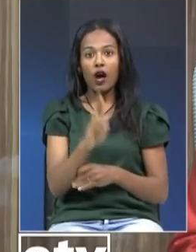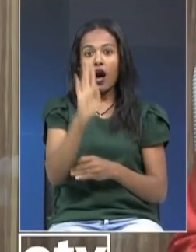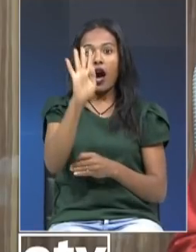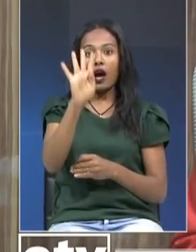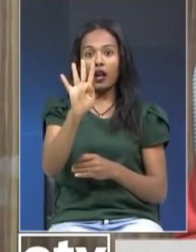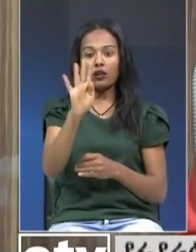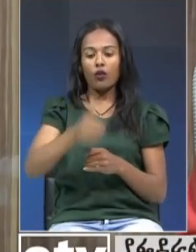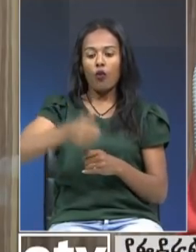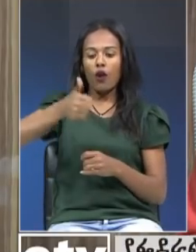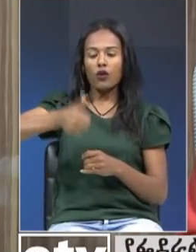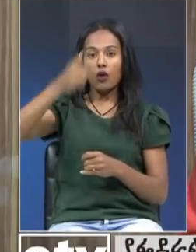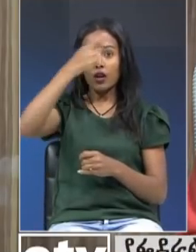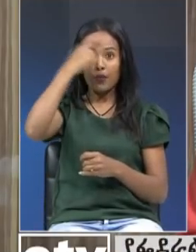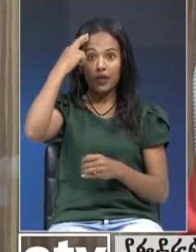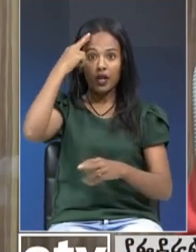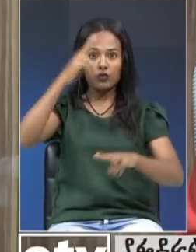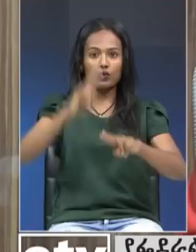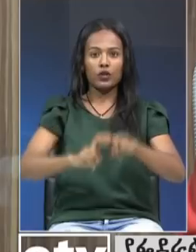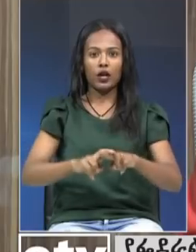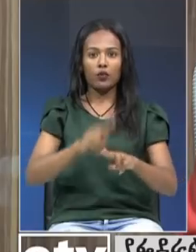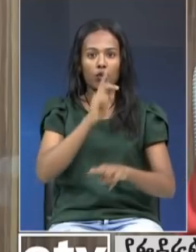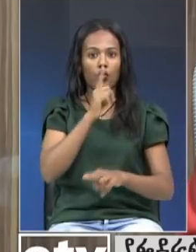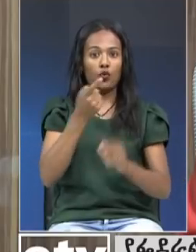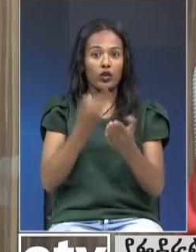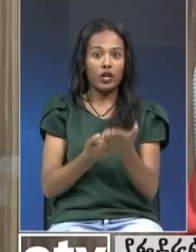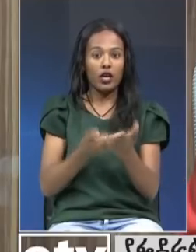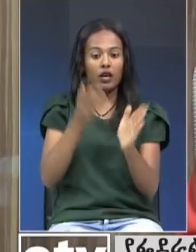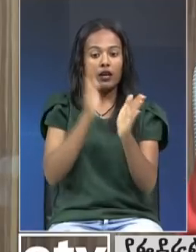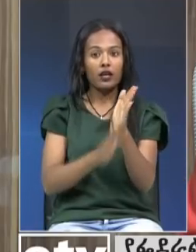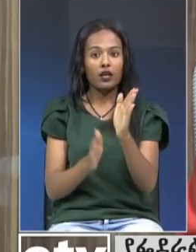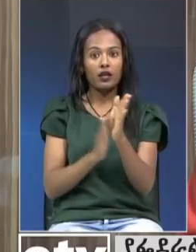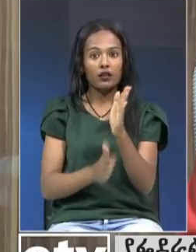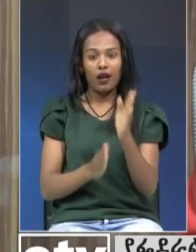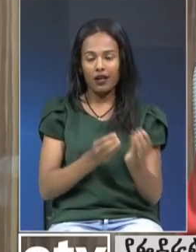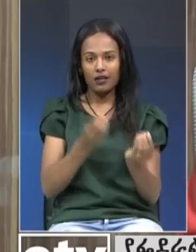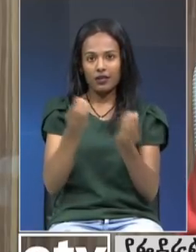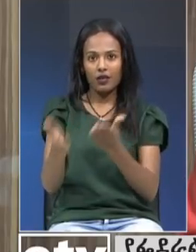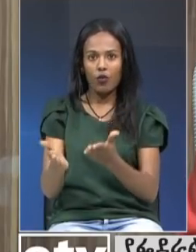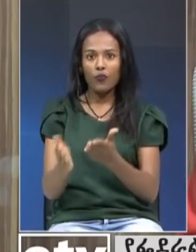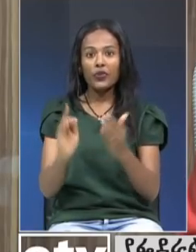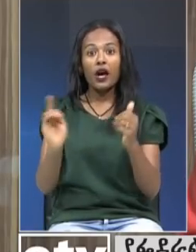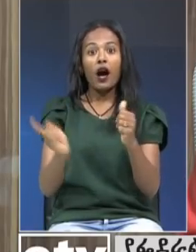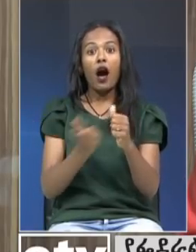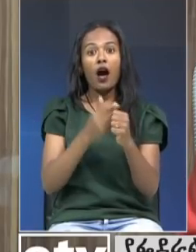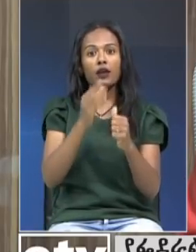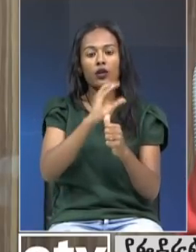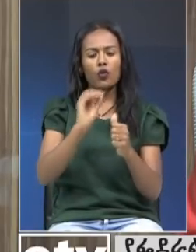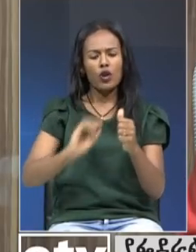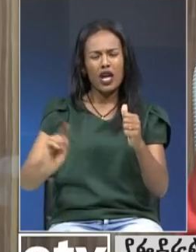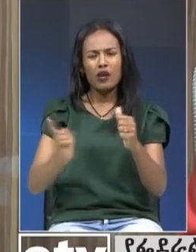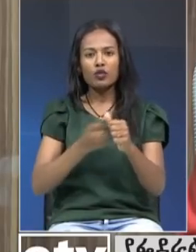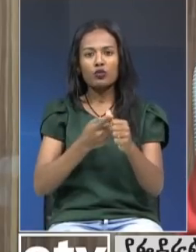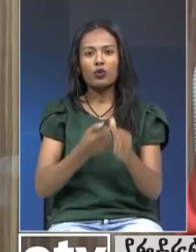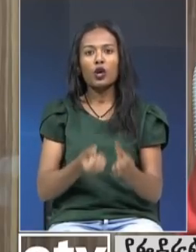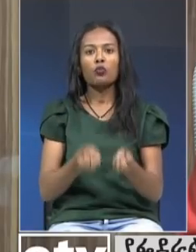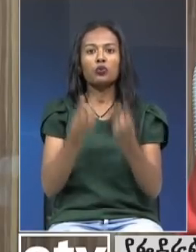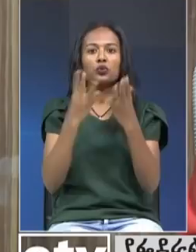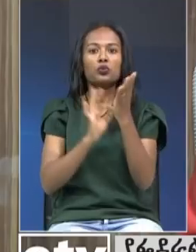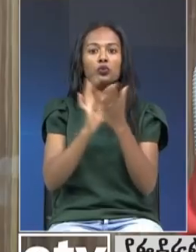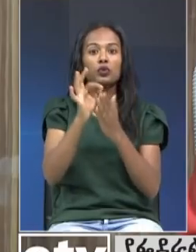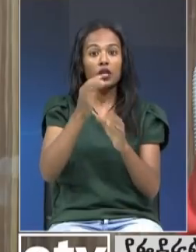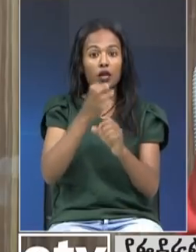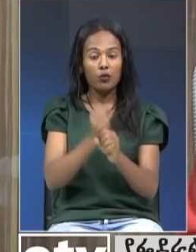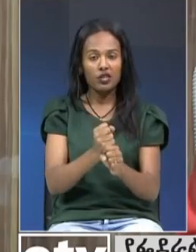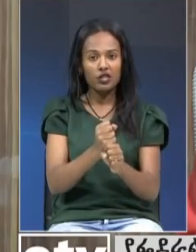አራት ዋና ዋና ምክንያቶች ተቀምጠው ነው ይሄ ይቅርታ የተሰጠው። አንደኛውና የመጀመሪያው ብዙ ቁጥር